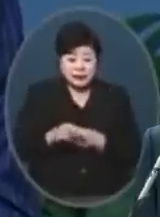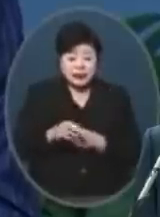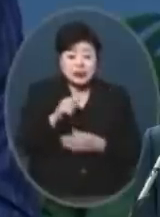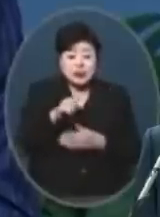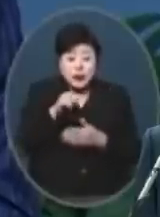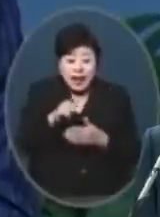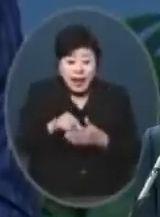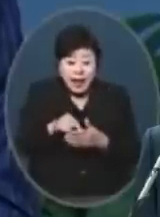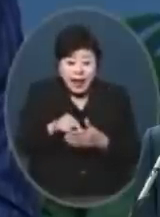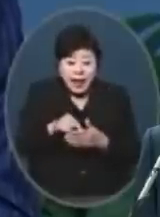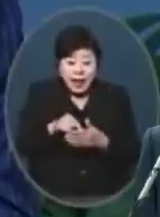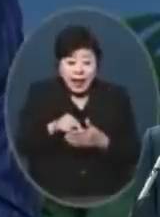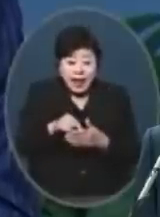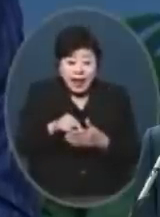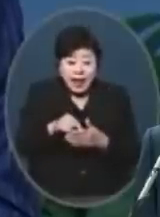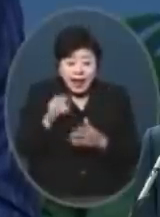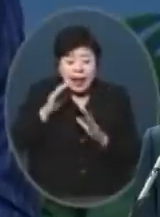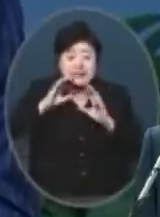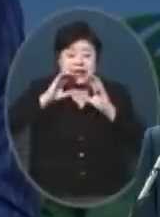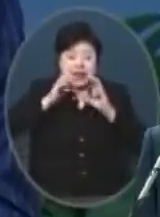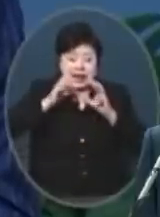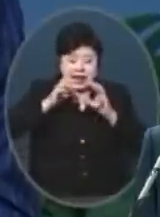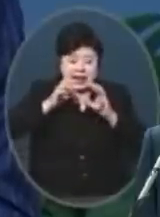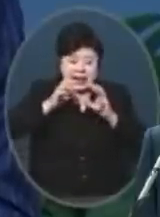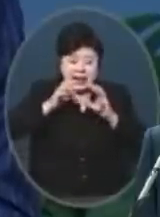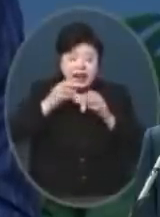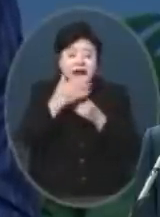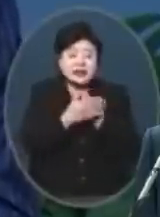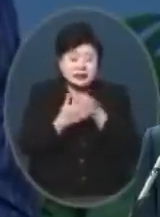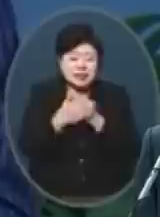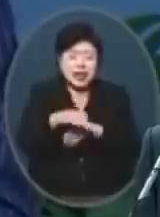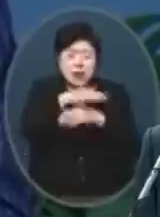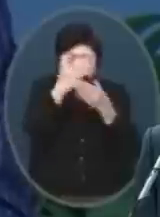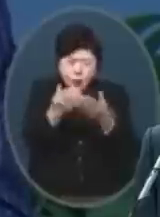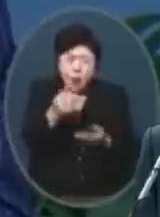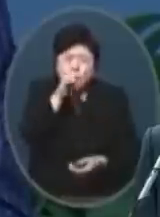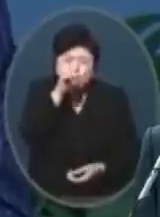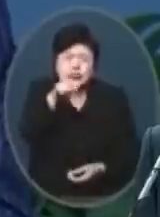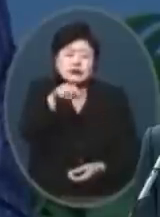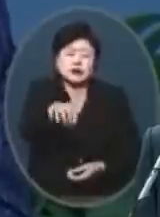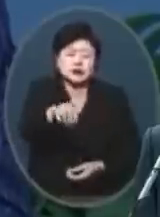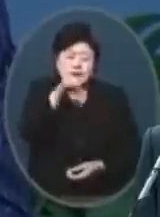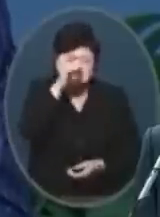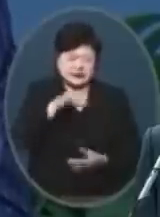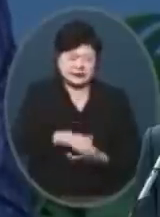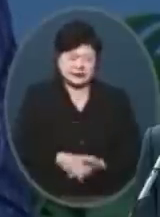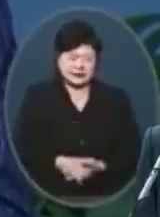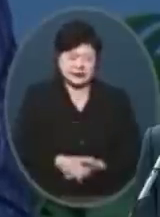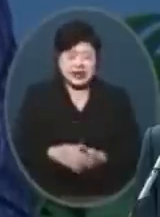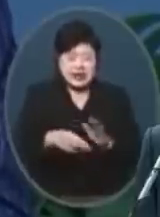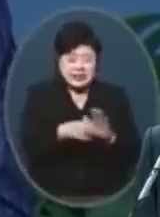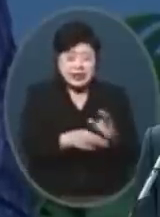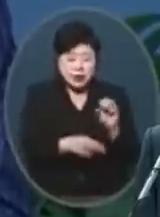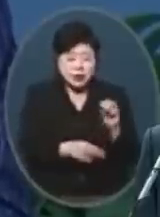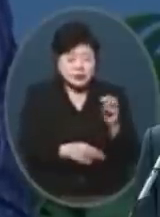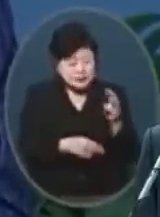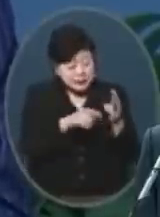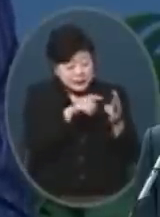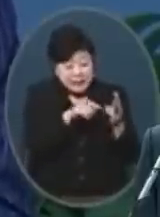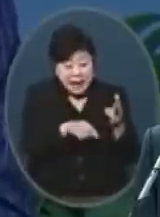속에 천국의 은혜가 다 들어있는 것입니다. 이사야